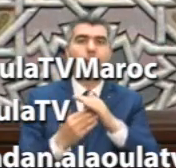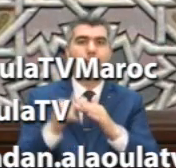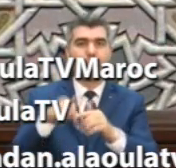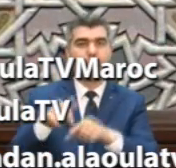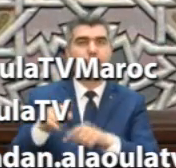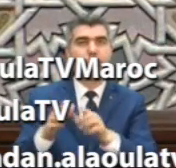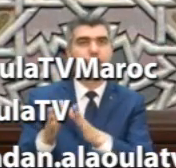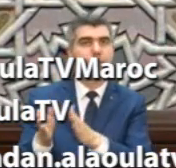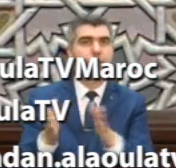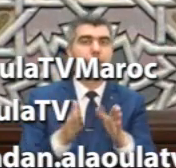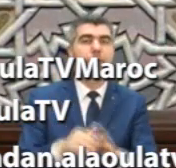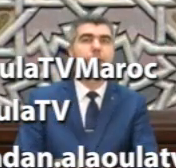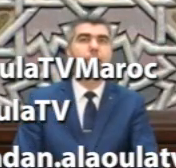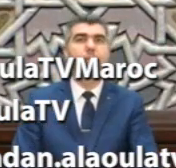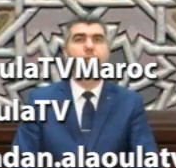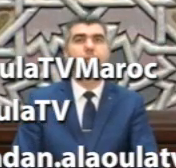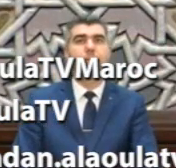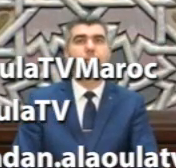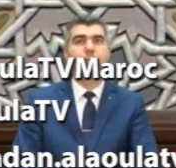تعقيب إضافي حول الموضوع؟